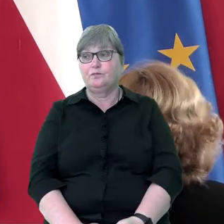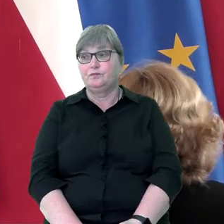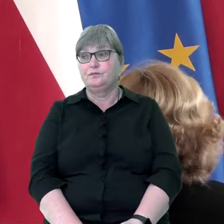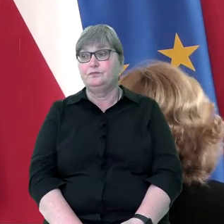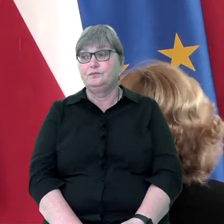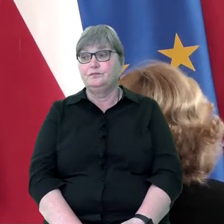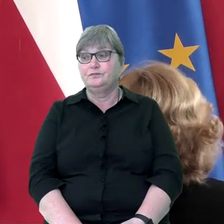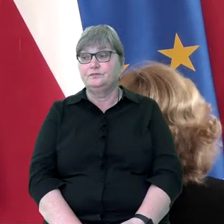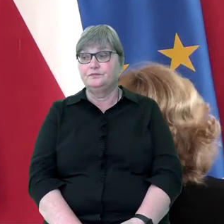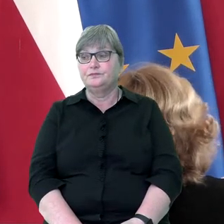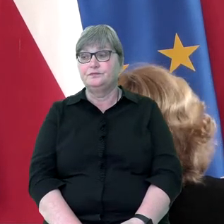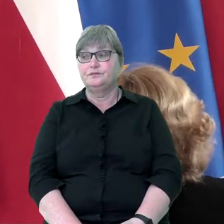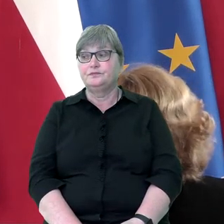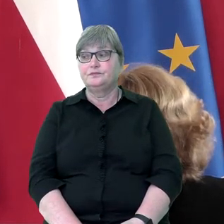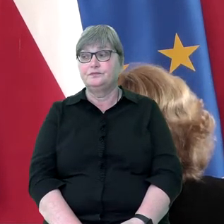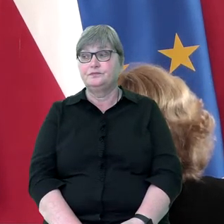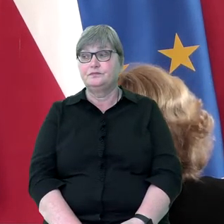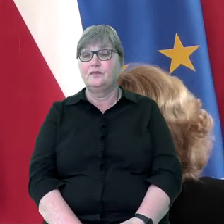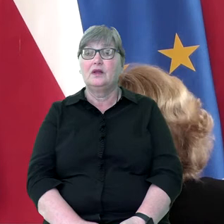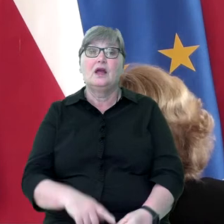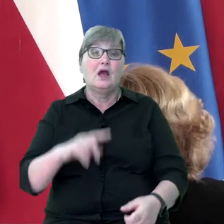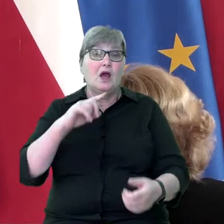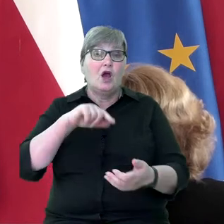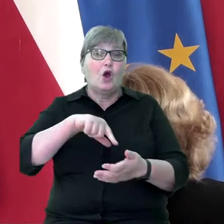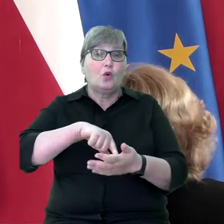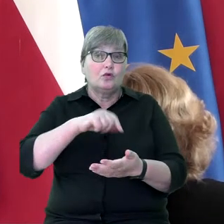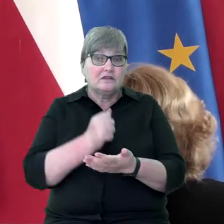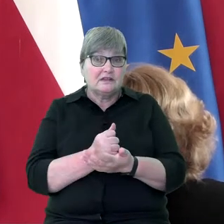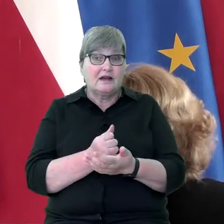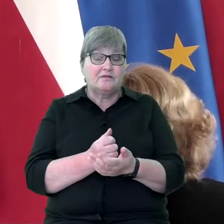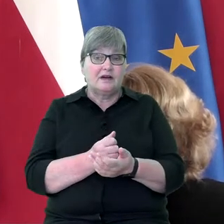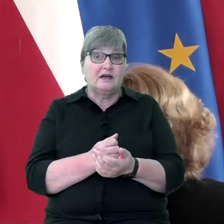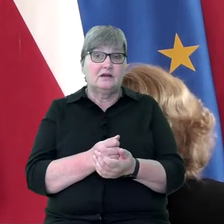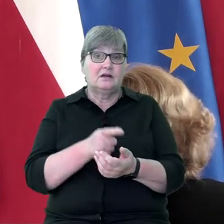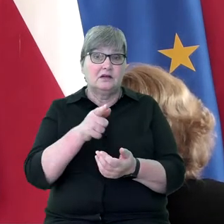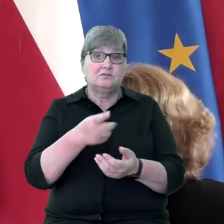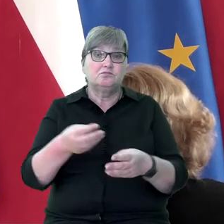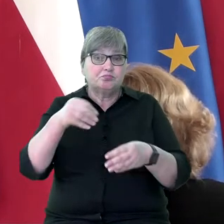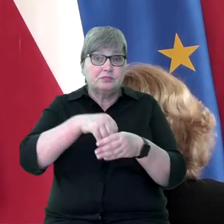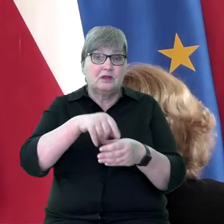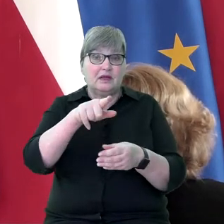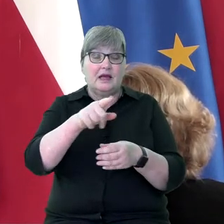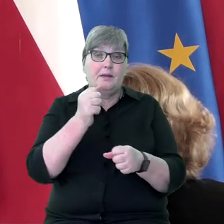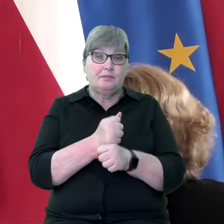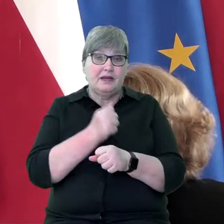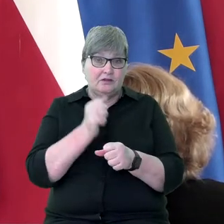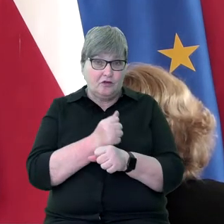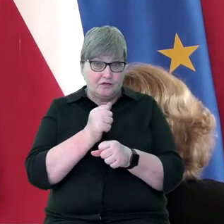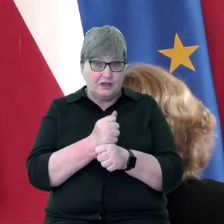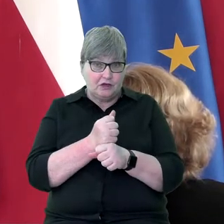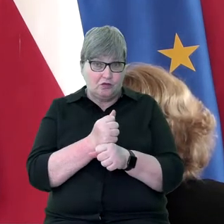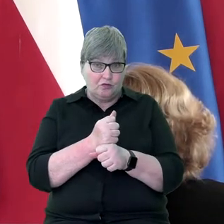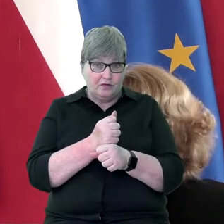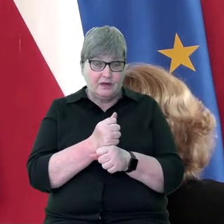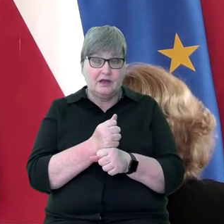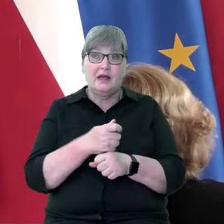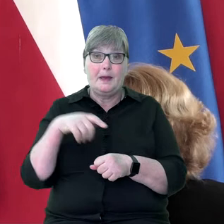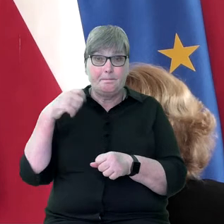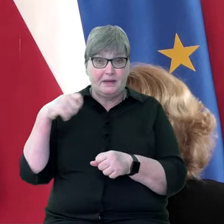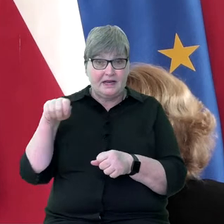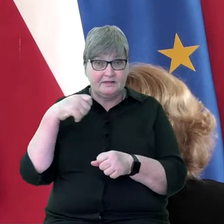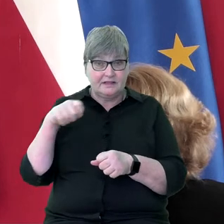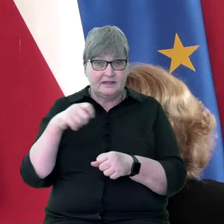przepisami. Ustawa obejmowała również pracowników Kancelarii Cywilnej Prezydenta i urzędników Sejmu